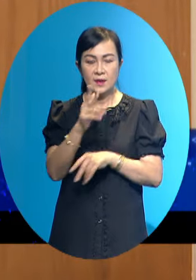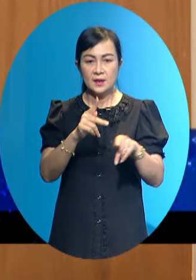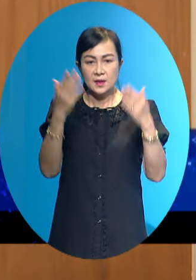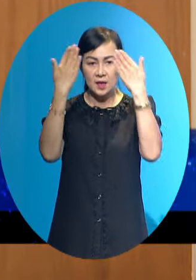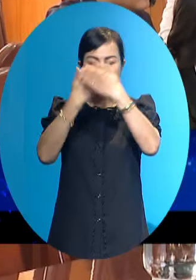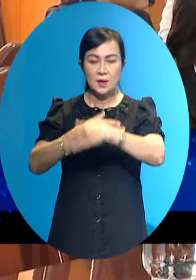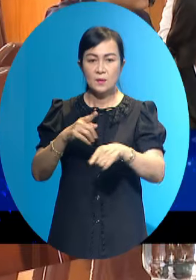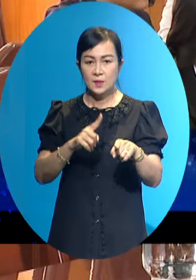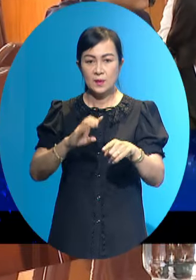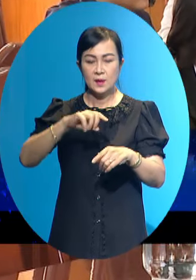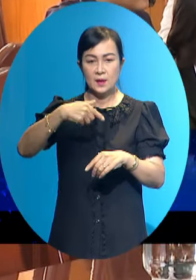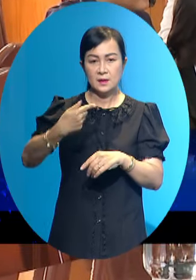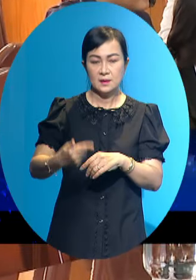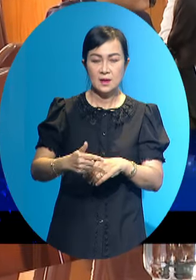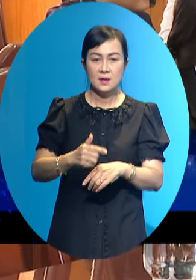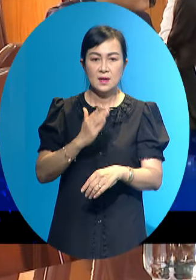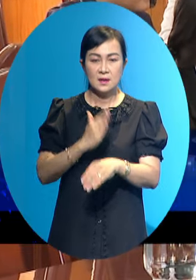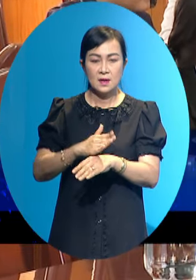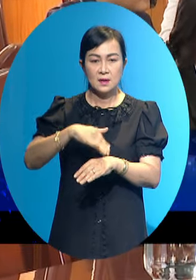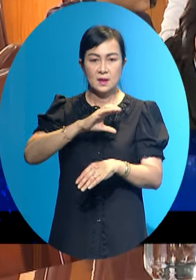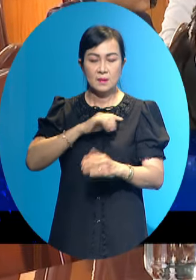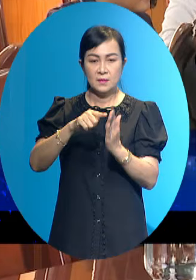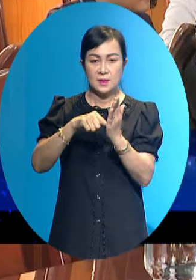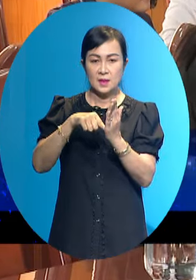các dịch vụ lưu trú tại Cần Giờ cũng cần phải được nâng cấp